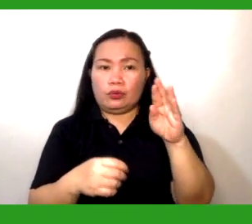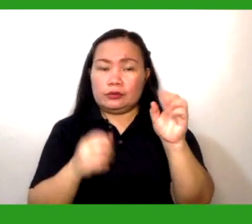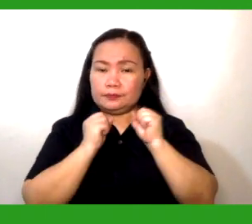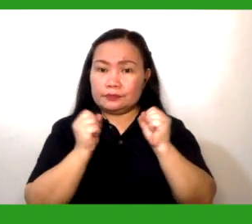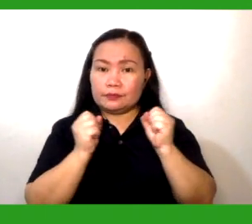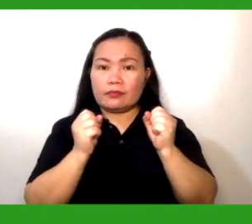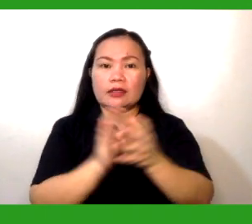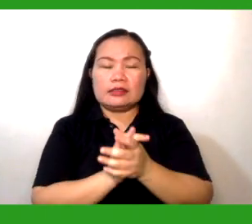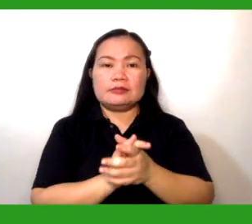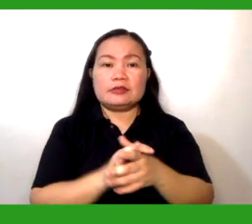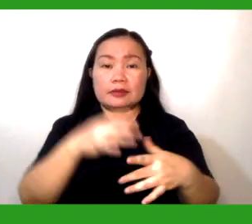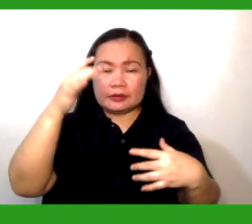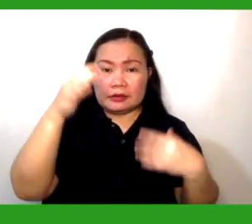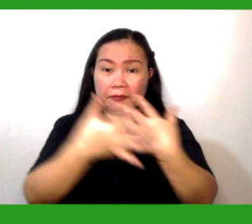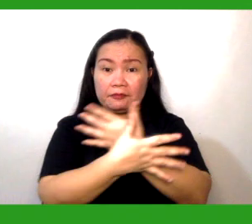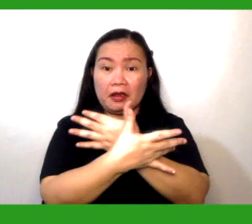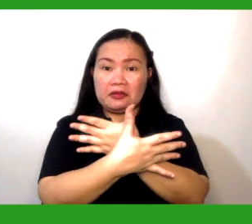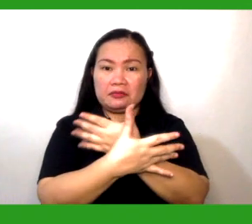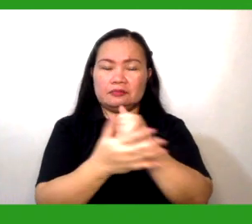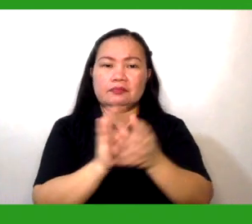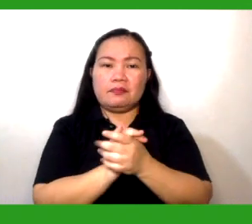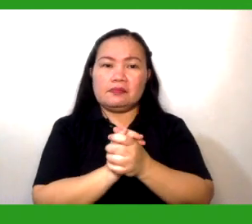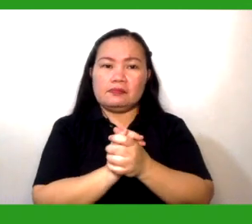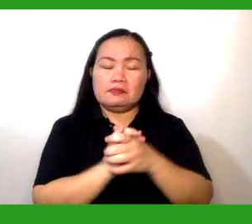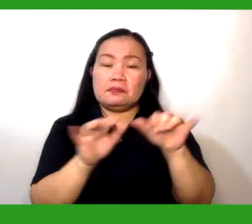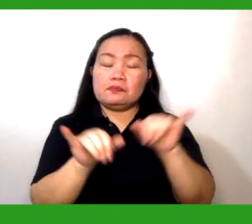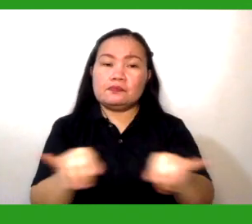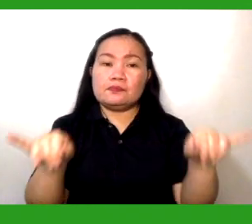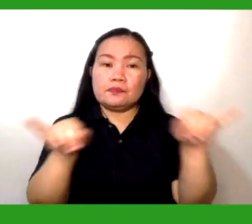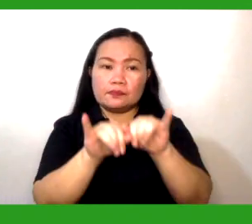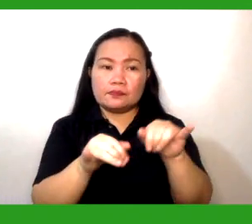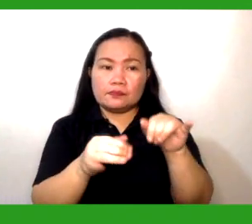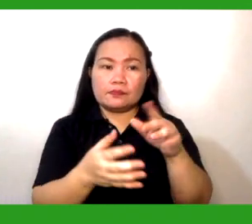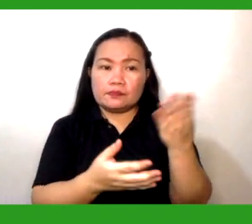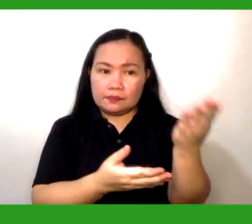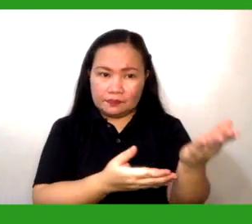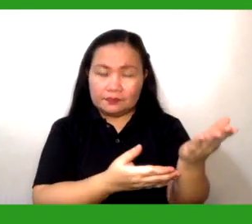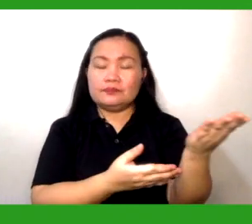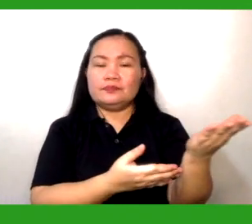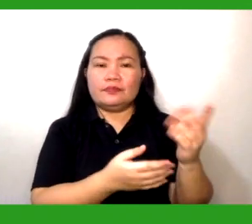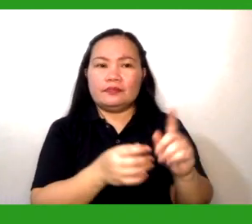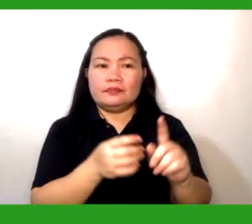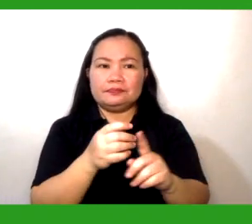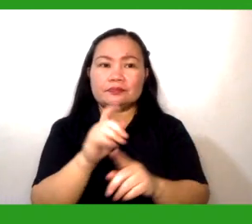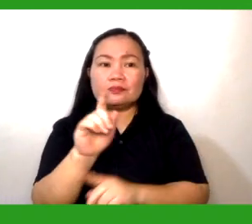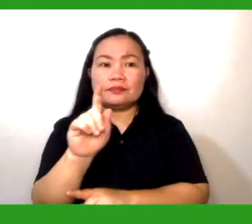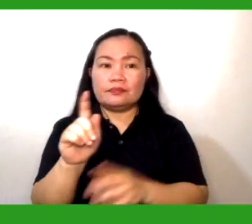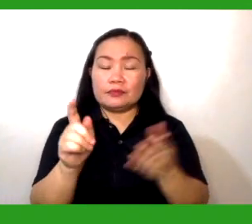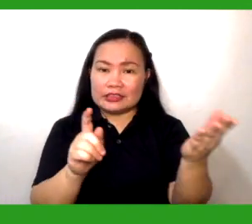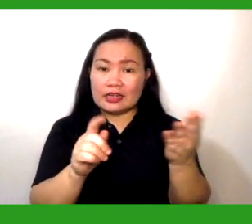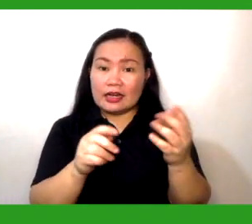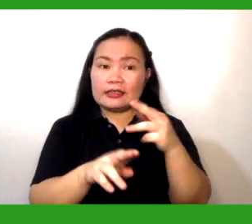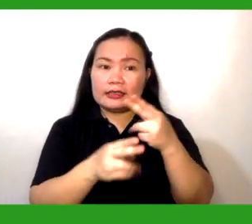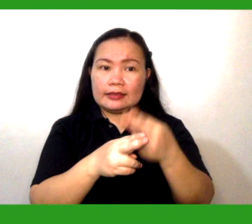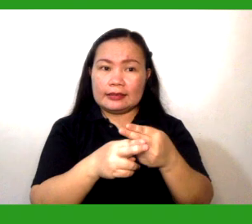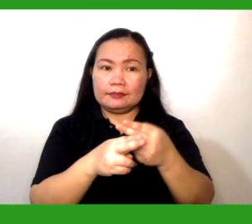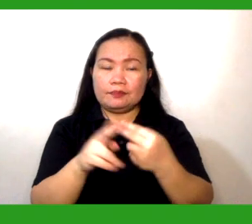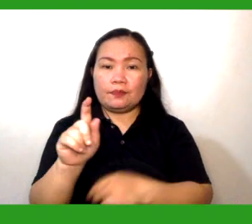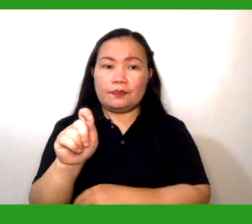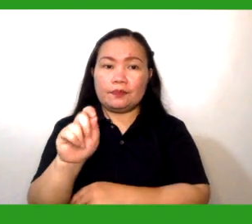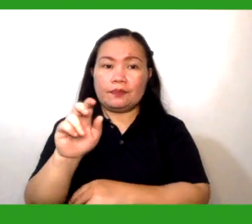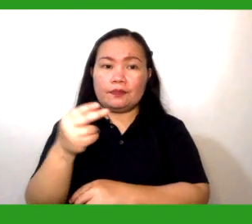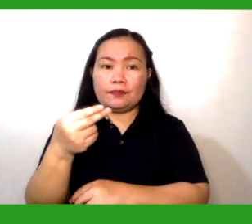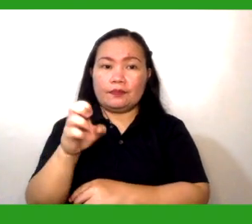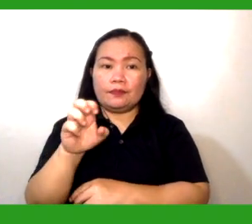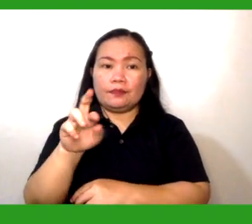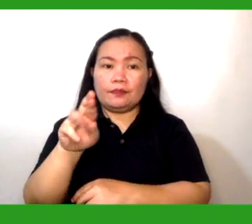tayong virus. Okay? So, ito ngayon ang pinaka-importante. So, I know familiar tayo dito. Okay? Ginagamit